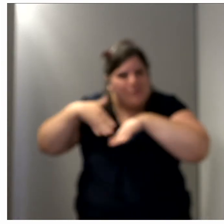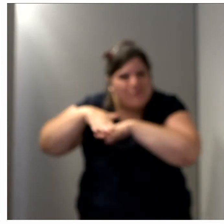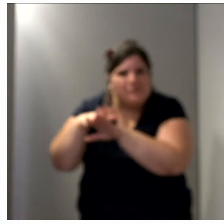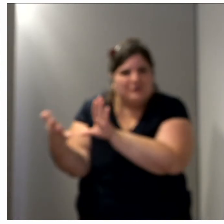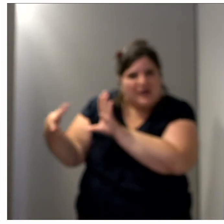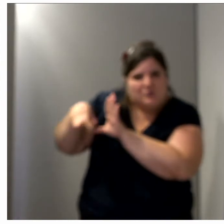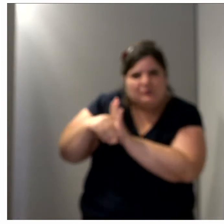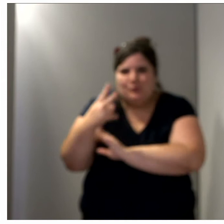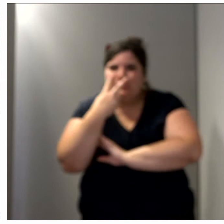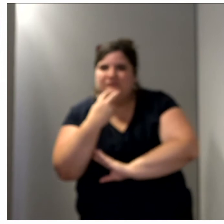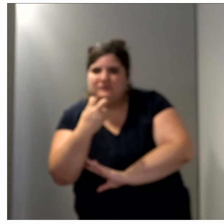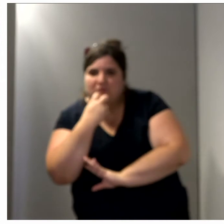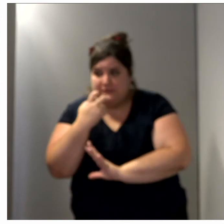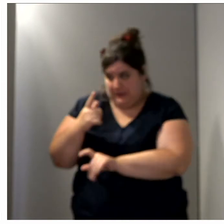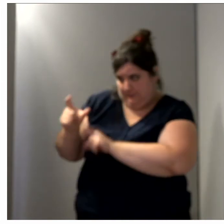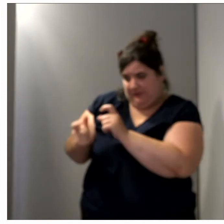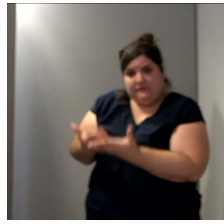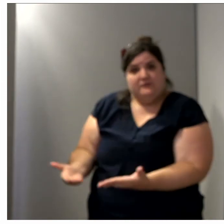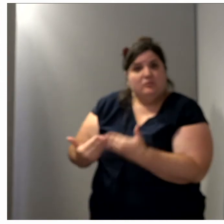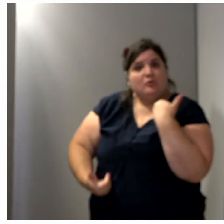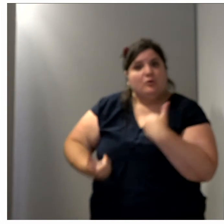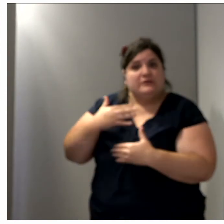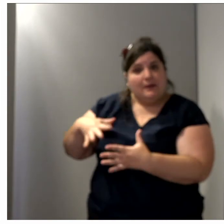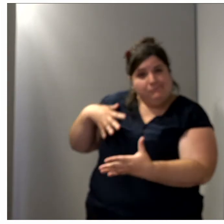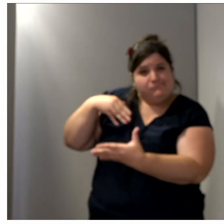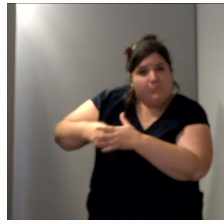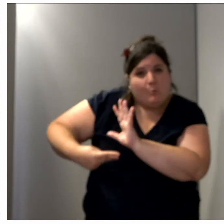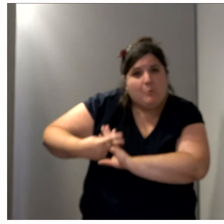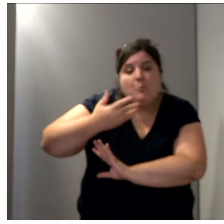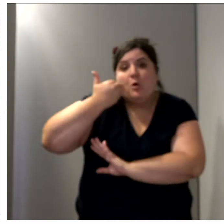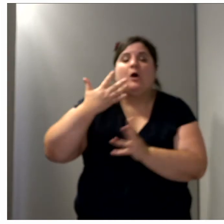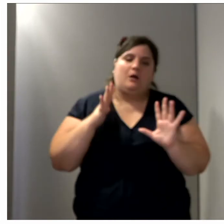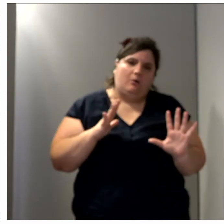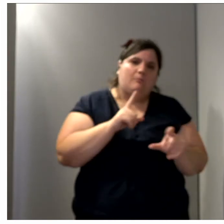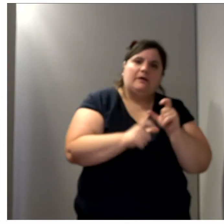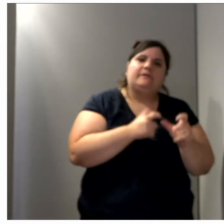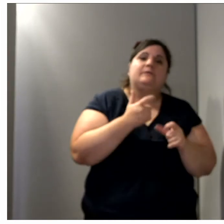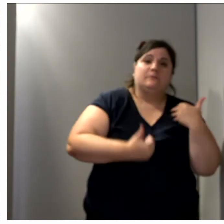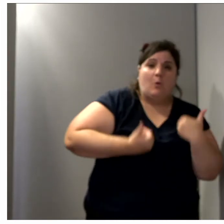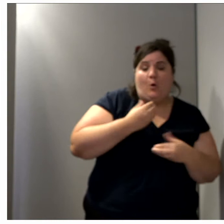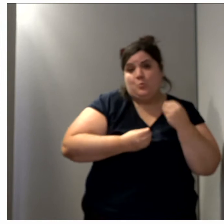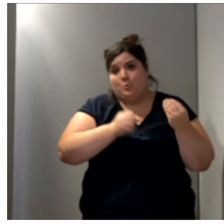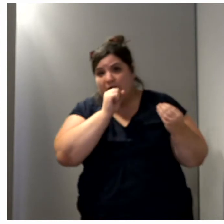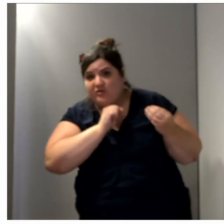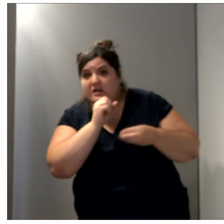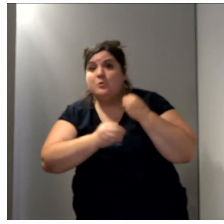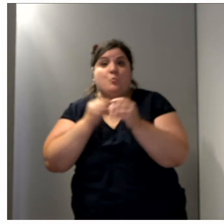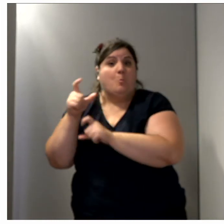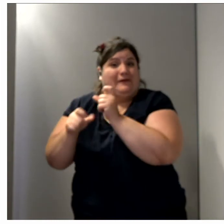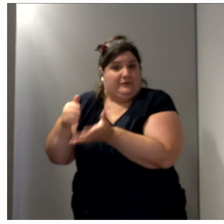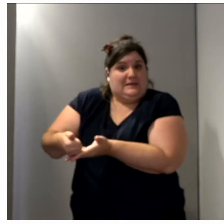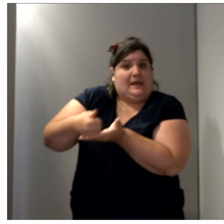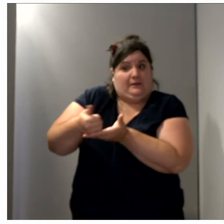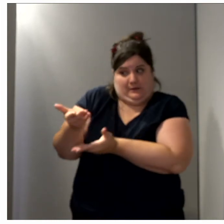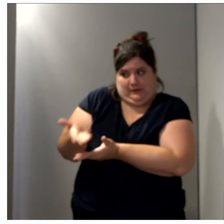citoyenneté et de participation des personnes handicapées ou des personnes âgées ou de leurs aidants. La spécificité